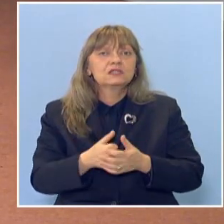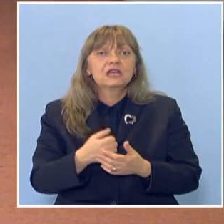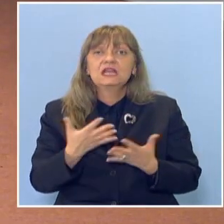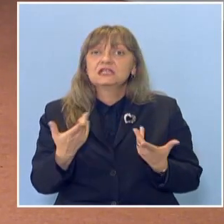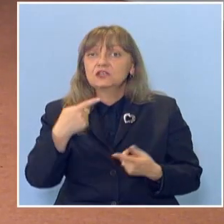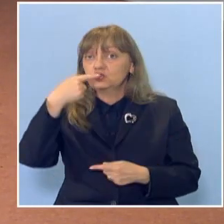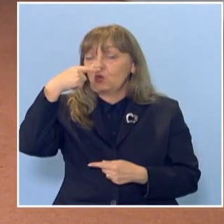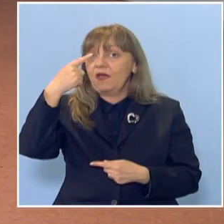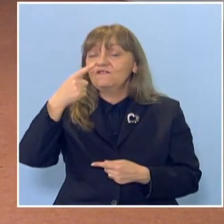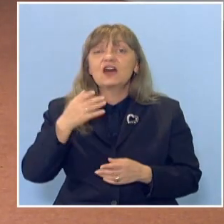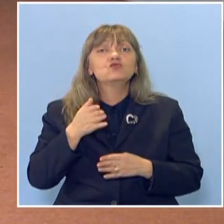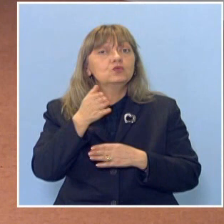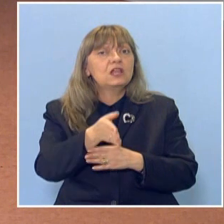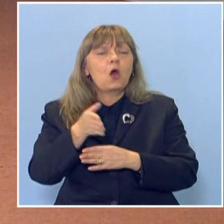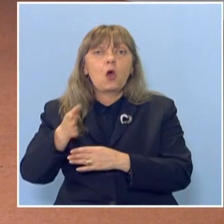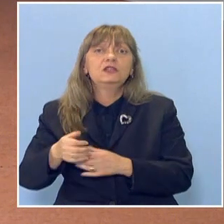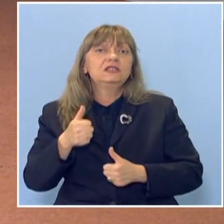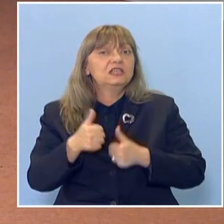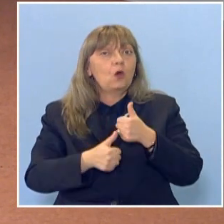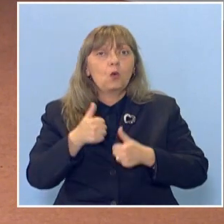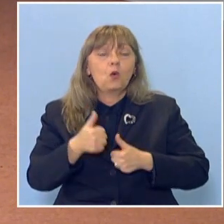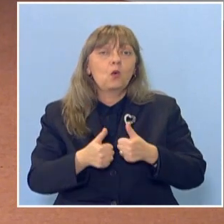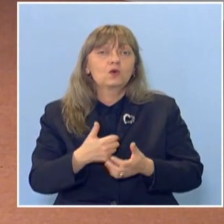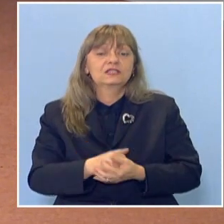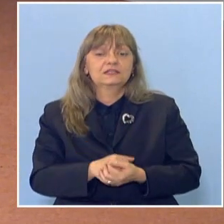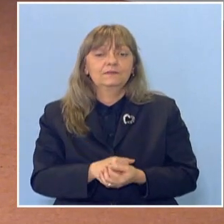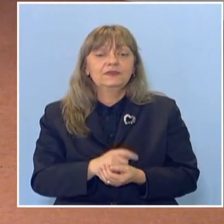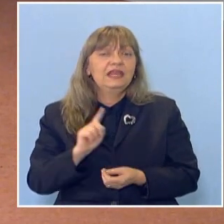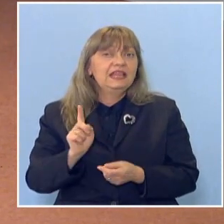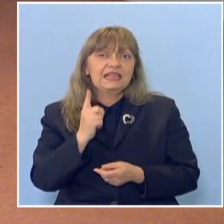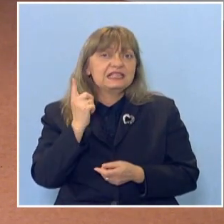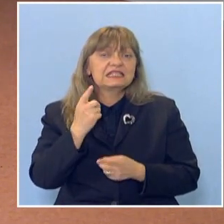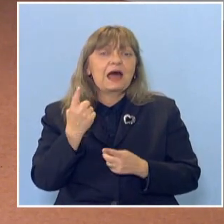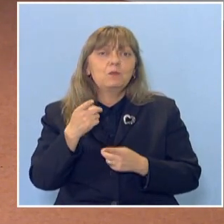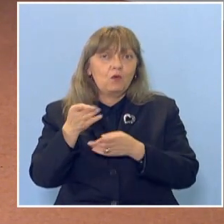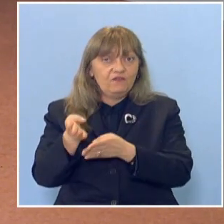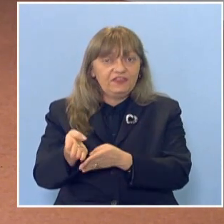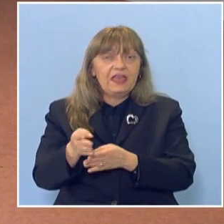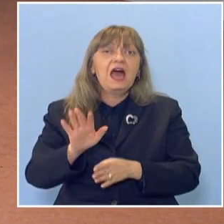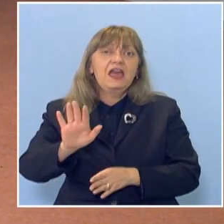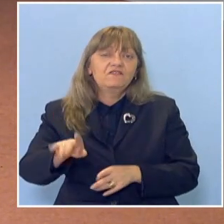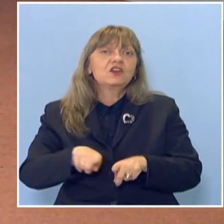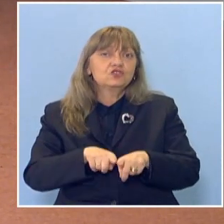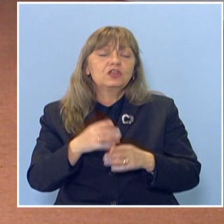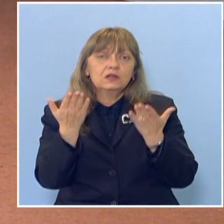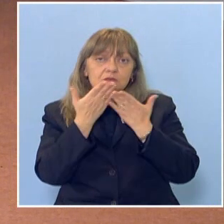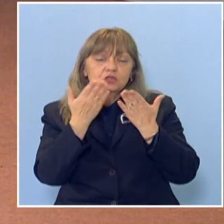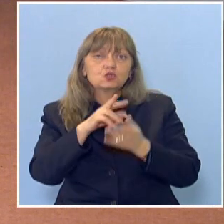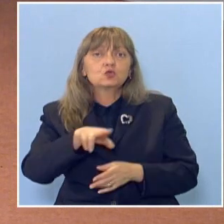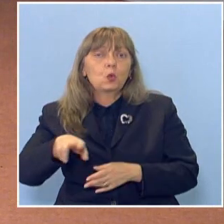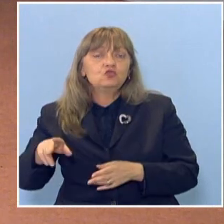се явявате според вас на такива конкурси? Не само вие, а и ваши съученици, които също са